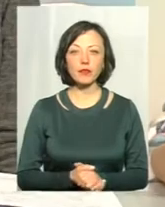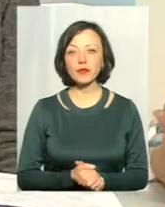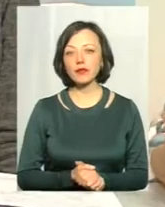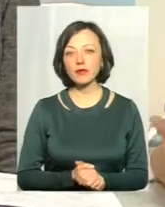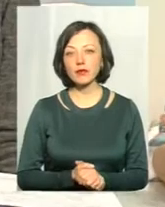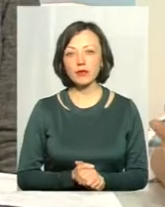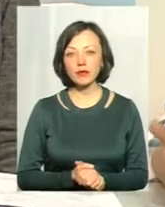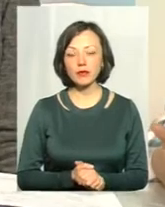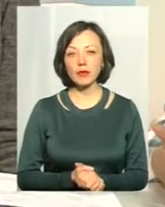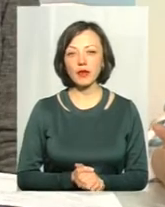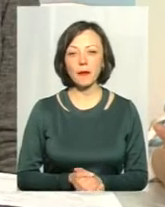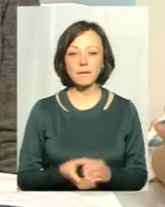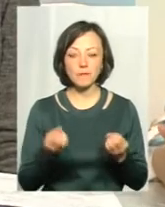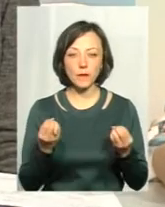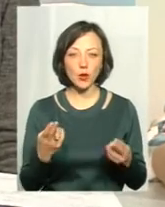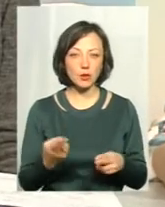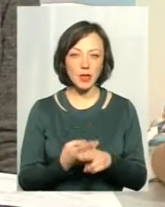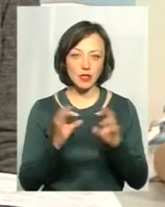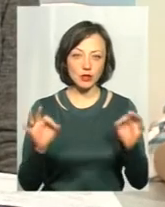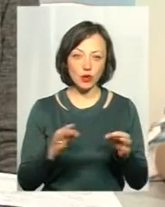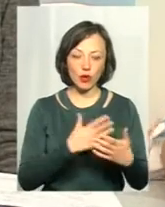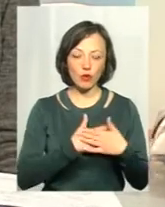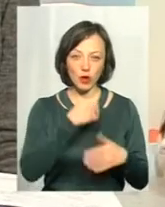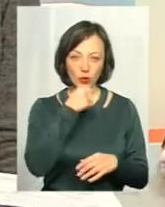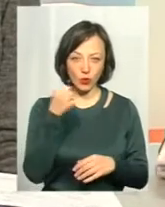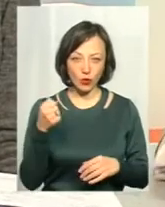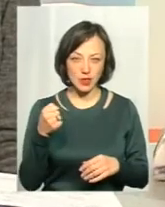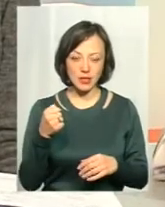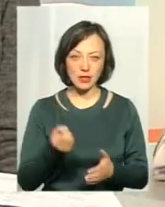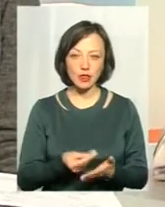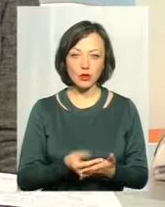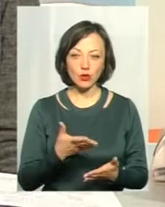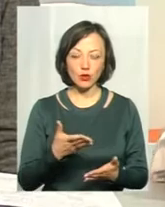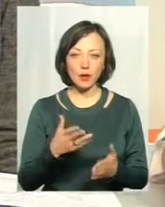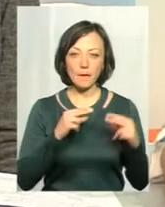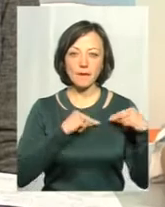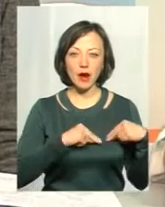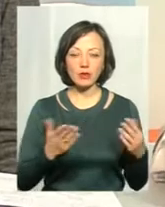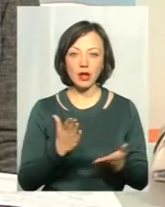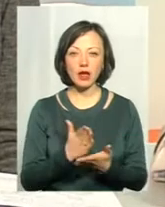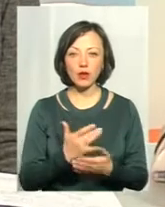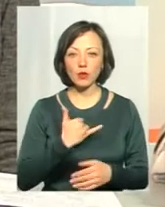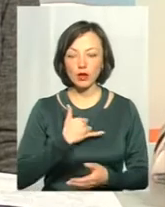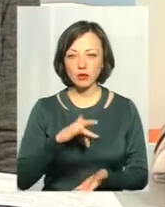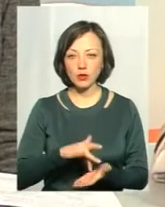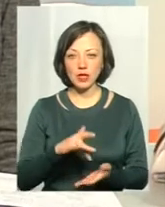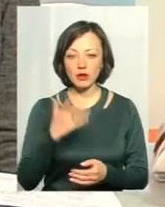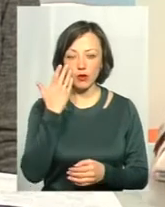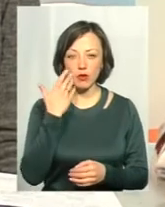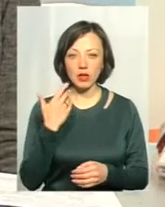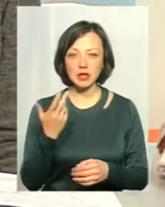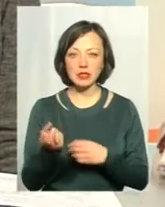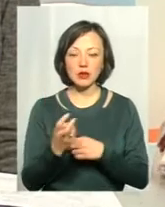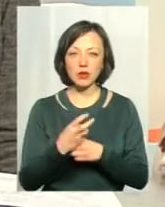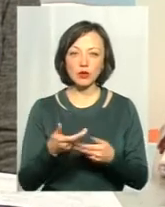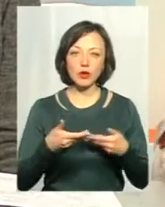просто без нічого. Вони люблять дорослих, вони цінують ту працю, яка є в нашому центрі. І коли заходять до нас